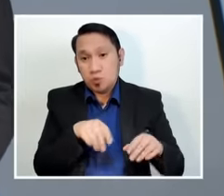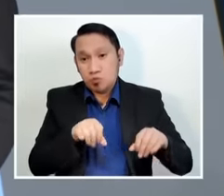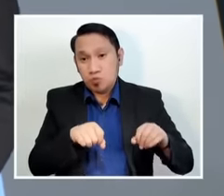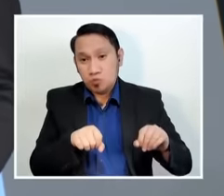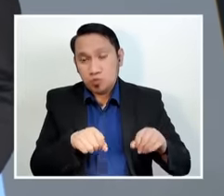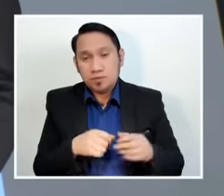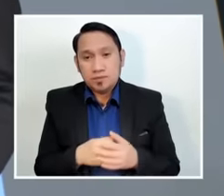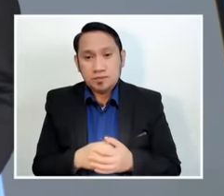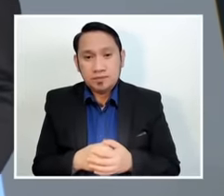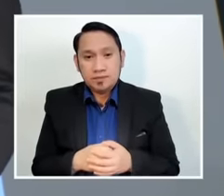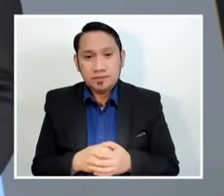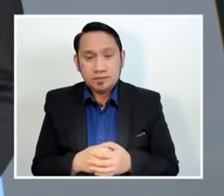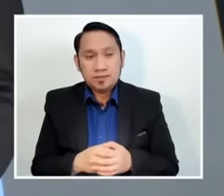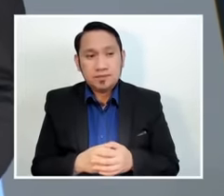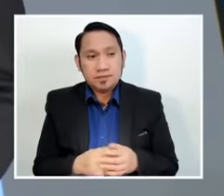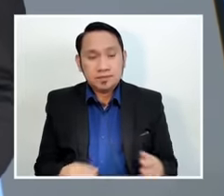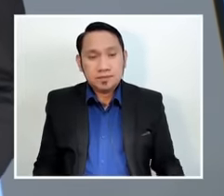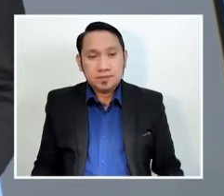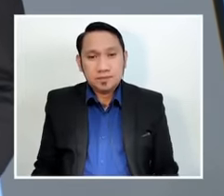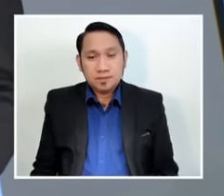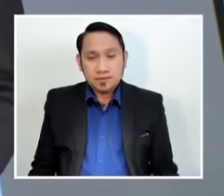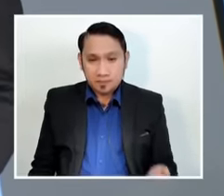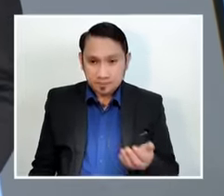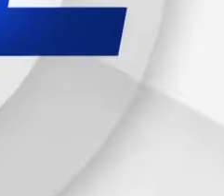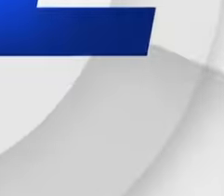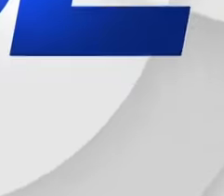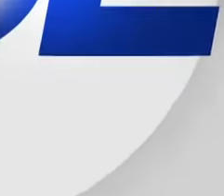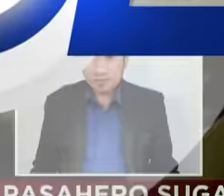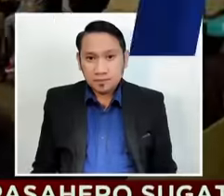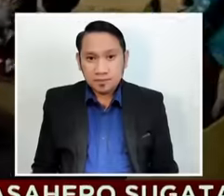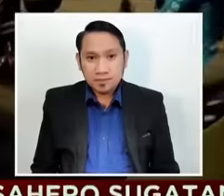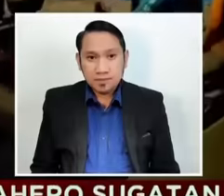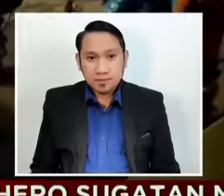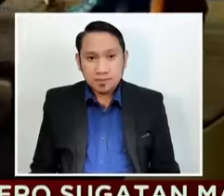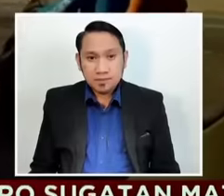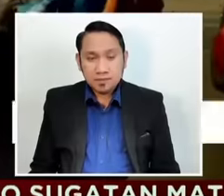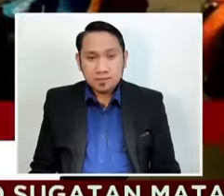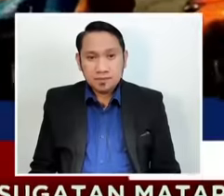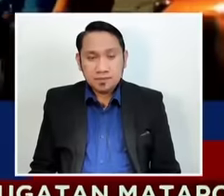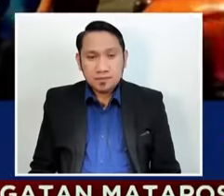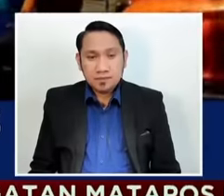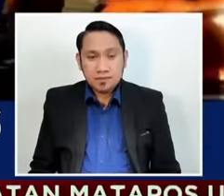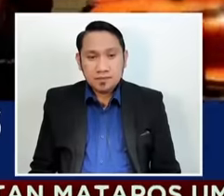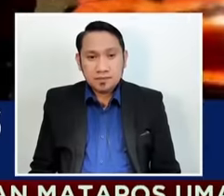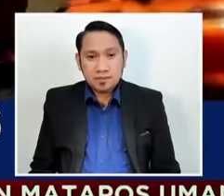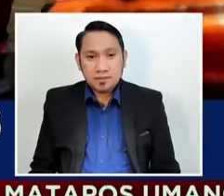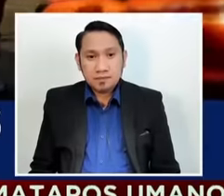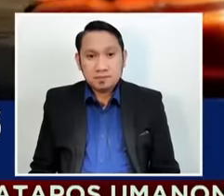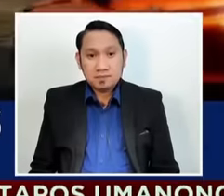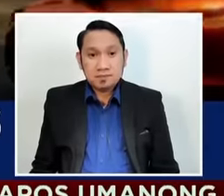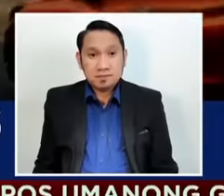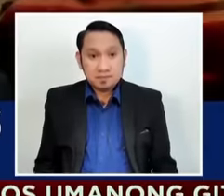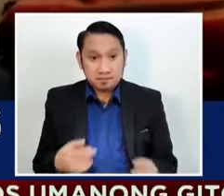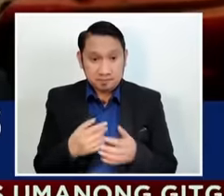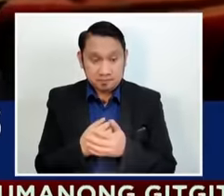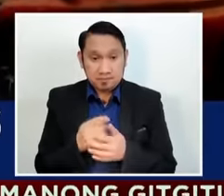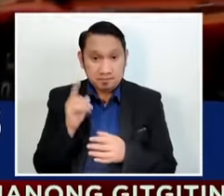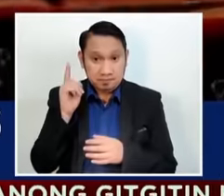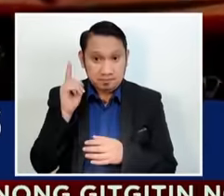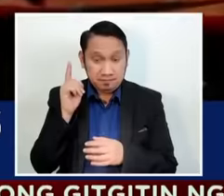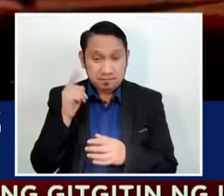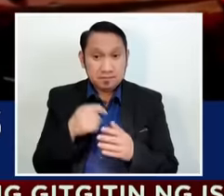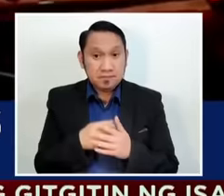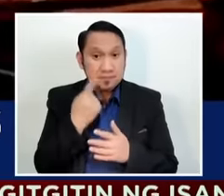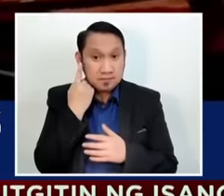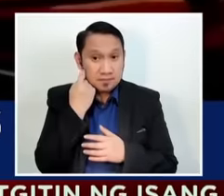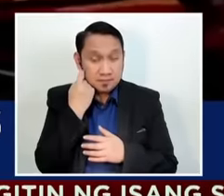Nagpapatrol, Robert Mano. Ito ang kuha sa dashcam ng isang sasakyan kaninang